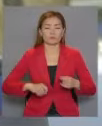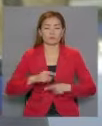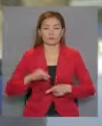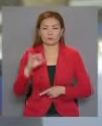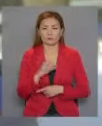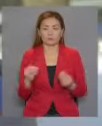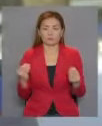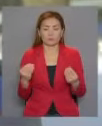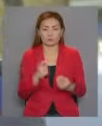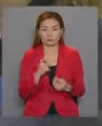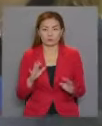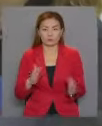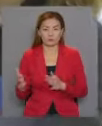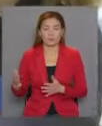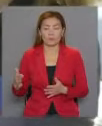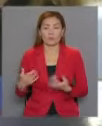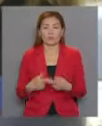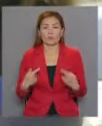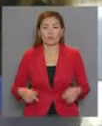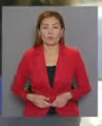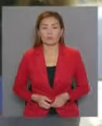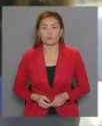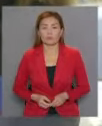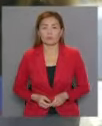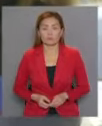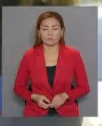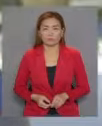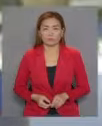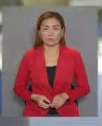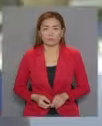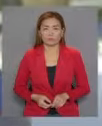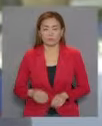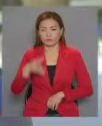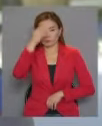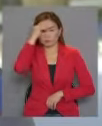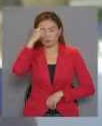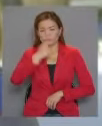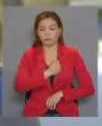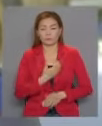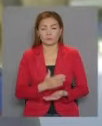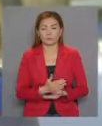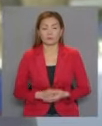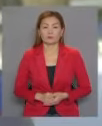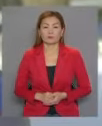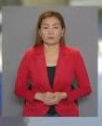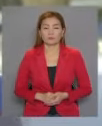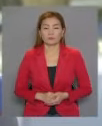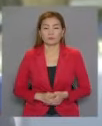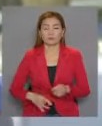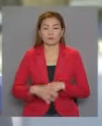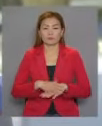тарихи тұлғалар мен оқиғаларға қатысты ескерткіш салу үшін біздерге ұсыныстар көптеп түседі. Оларды